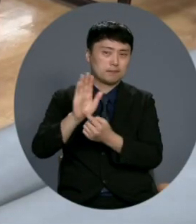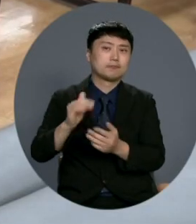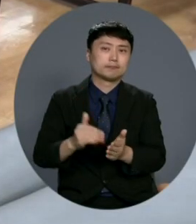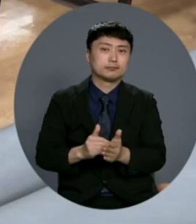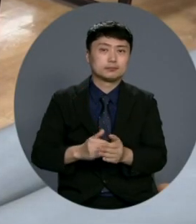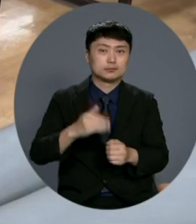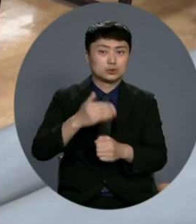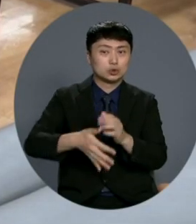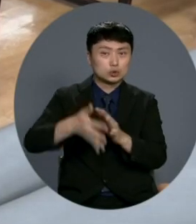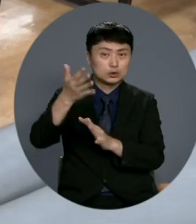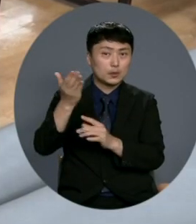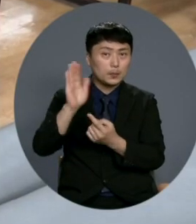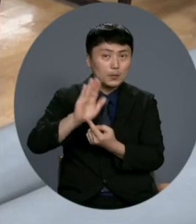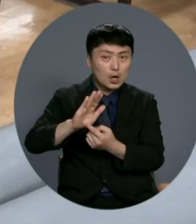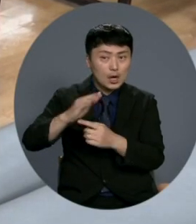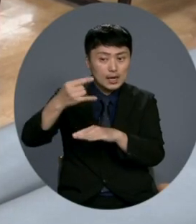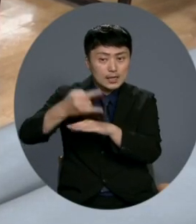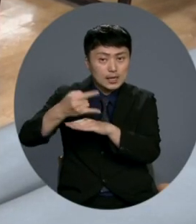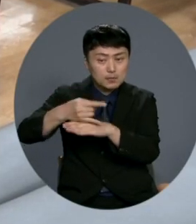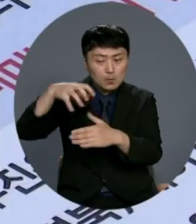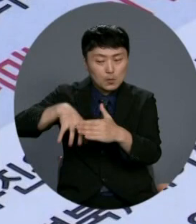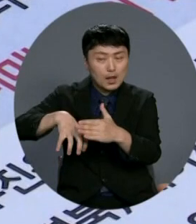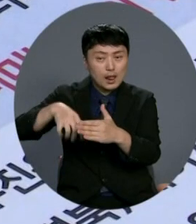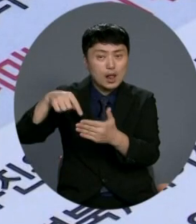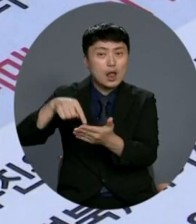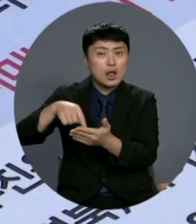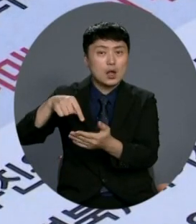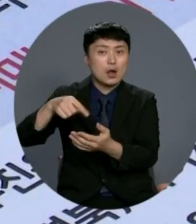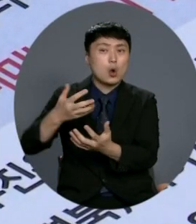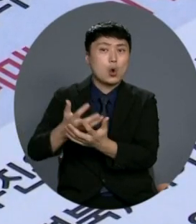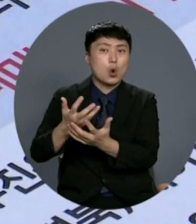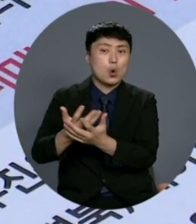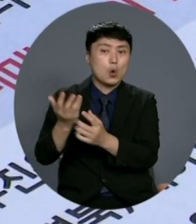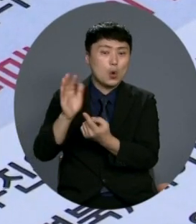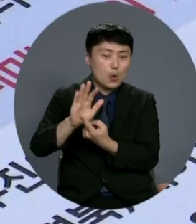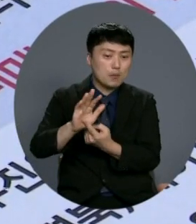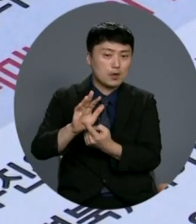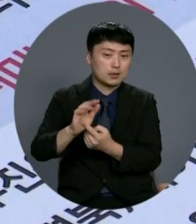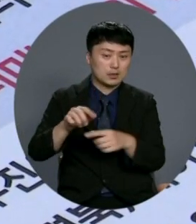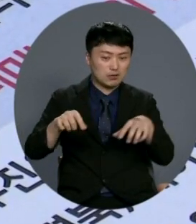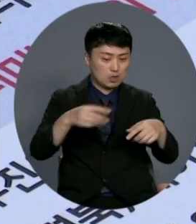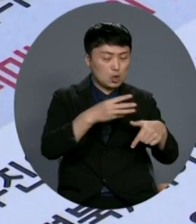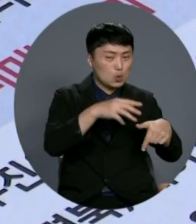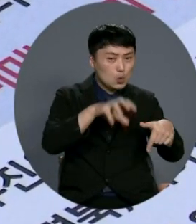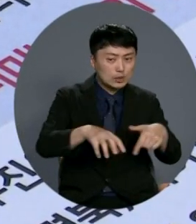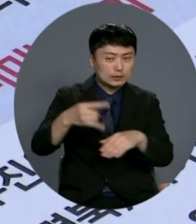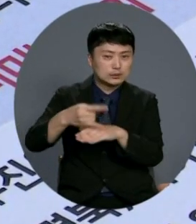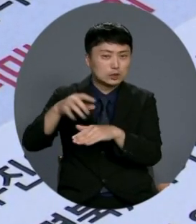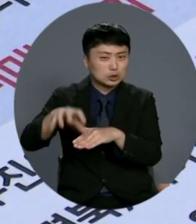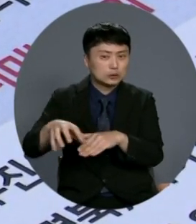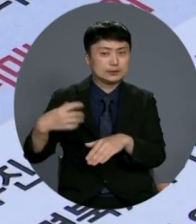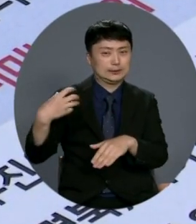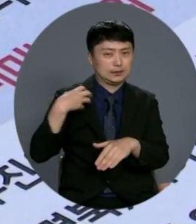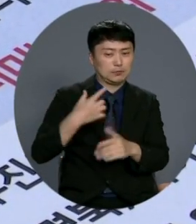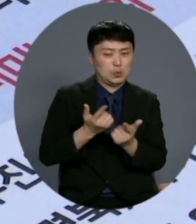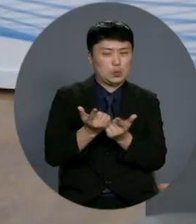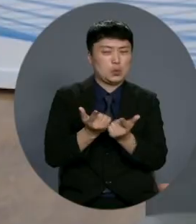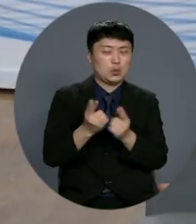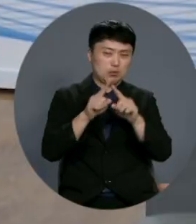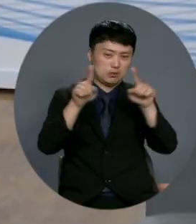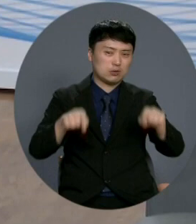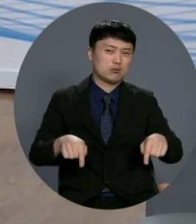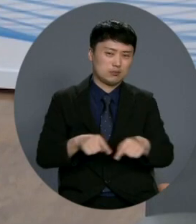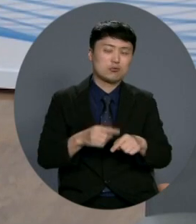대구시가 공개한 의성군 내부 문건에 대해서도 군 실무자 간의 여러 경우의 수를 검토한 자료라고 일축했습니다